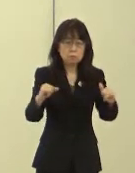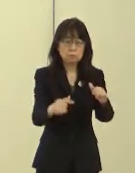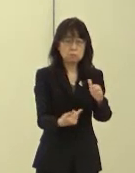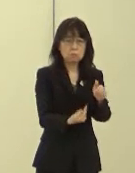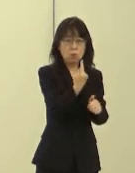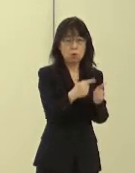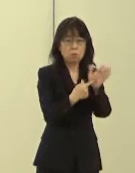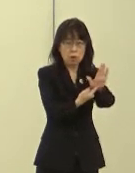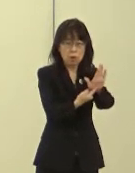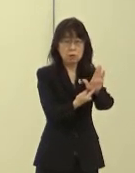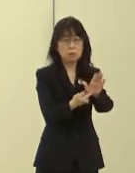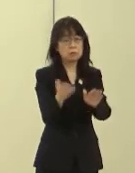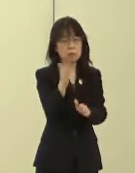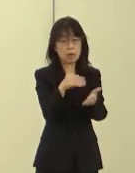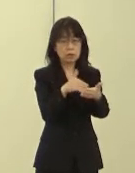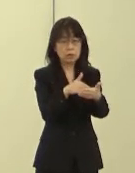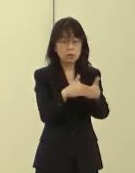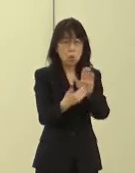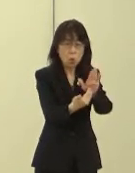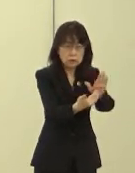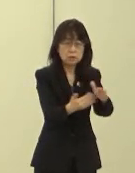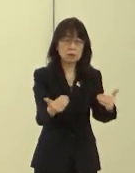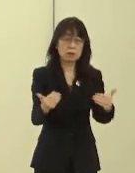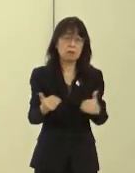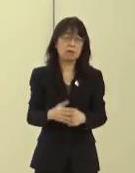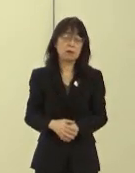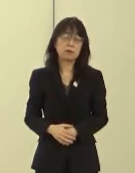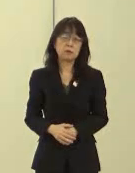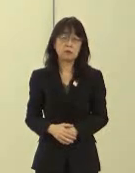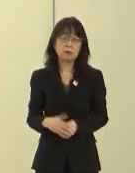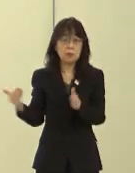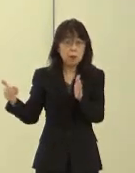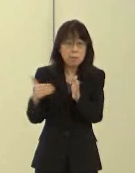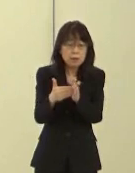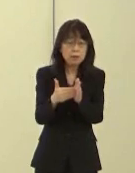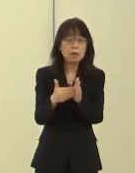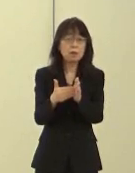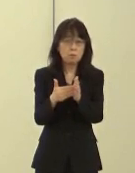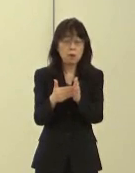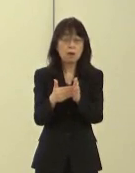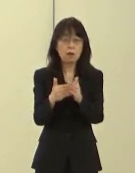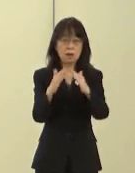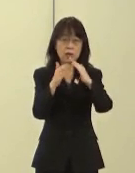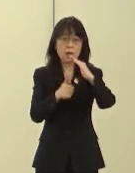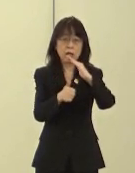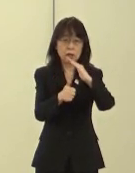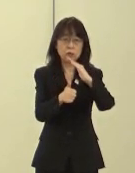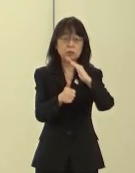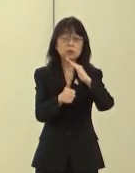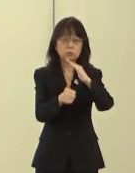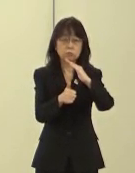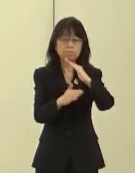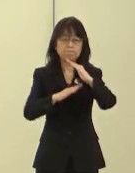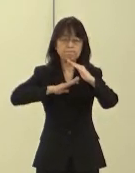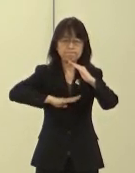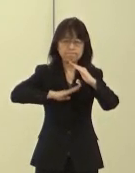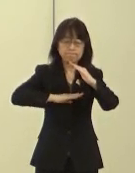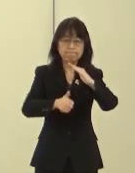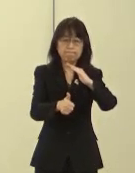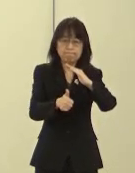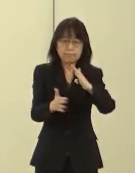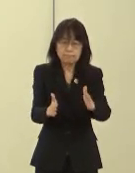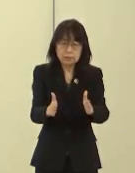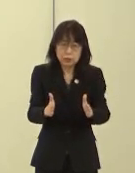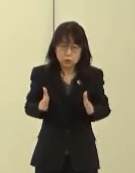という状況であります。まあ、そういう意味では、まあ、これまでは外出自粛、お店を休んでいただ